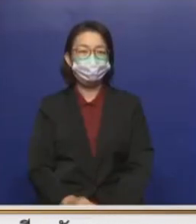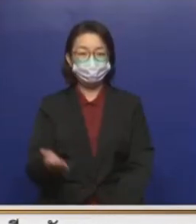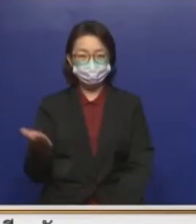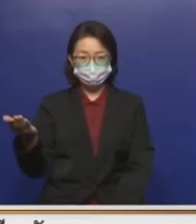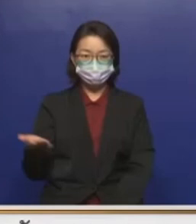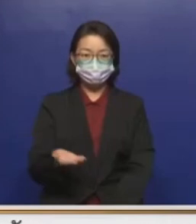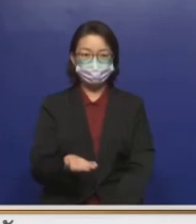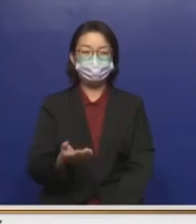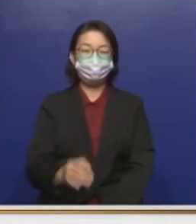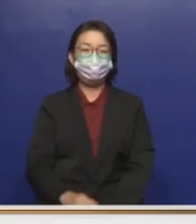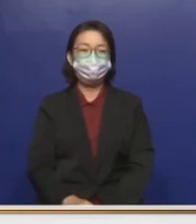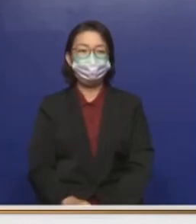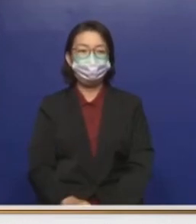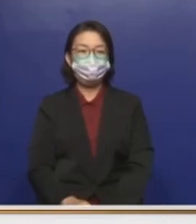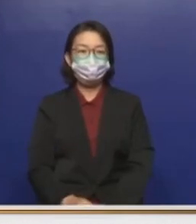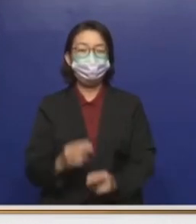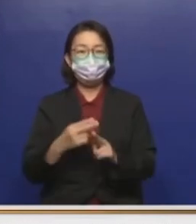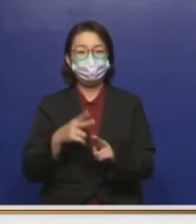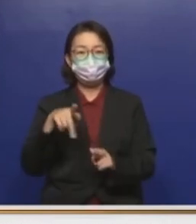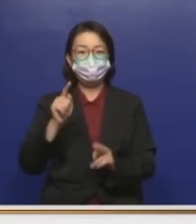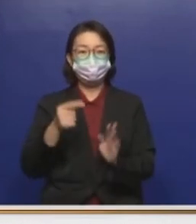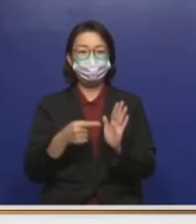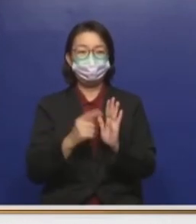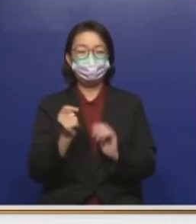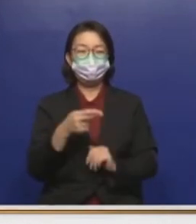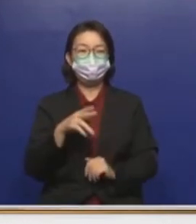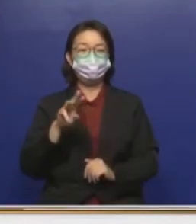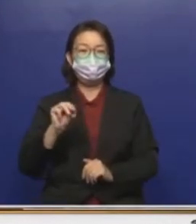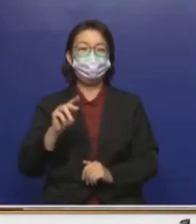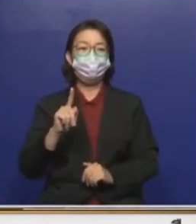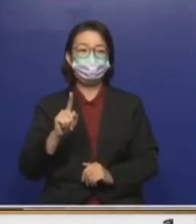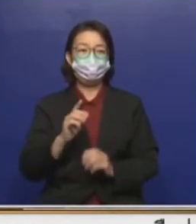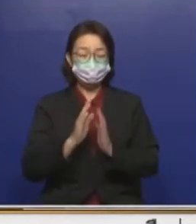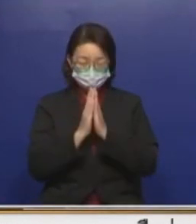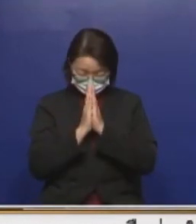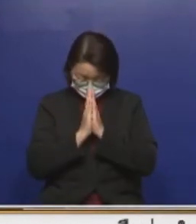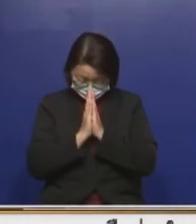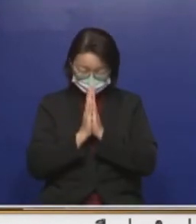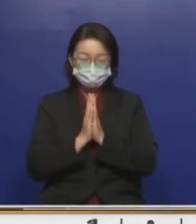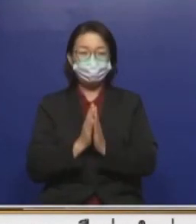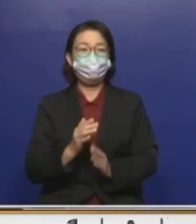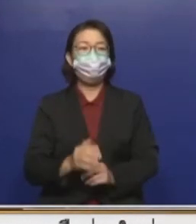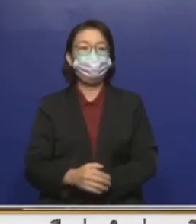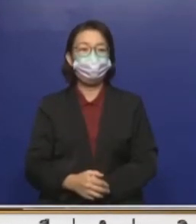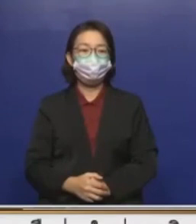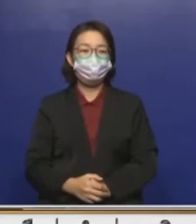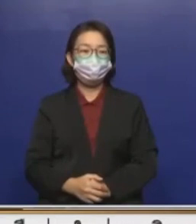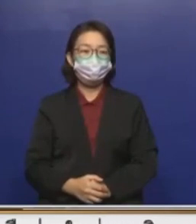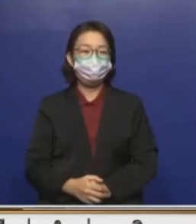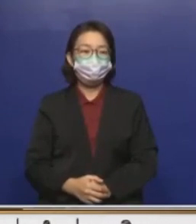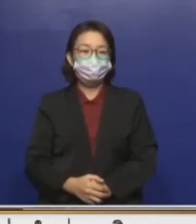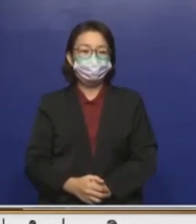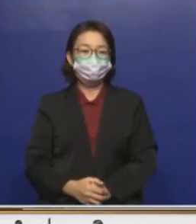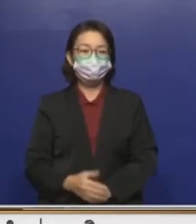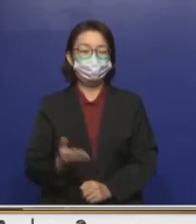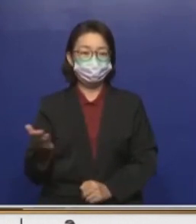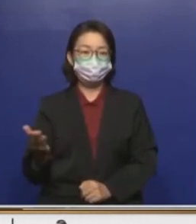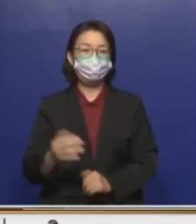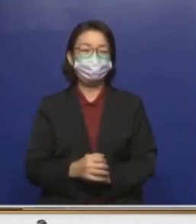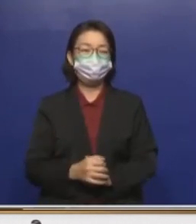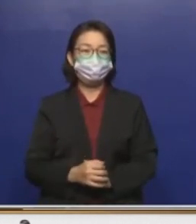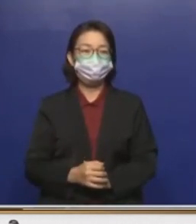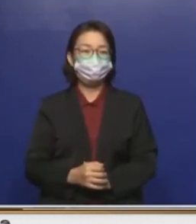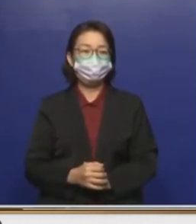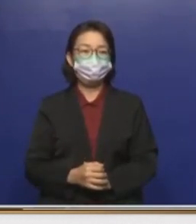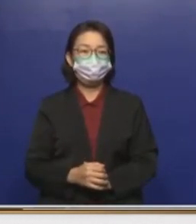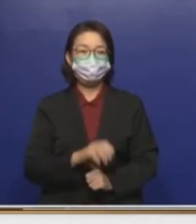คุณสกุณาครับ เรียนท่านประธานที่เคารพดิฉันสกุณาสารนันสมาชิกสภาผู้แทนราษฎ